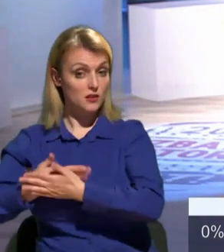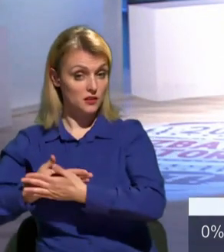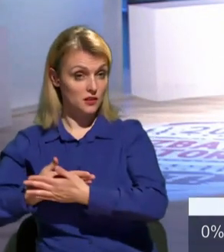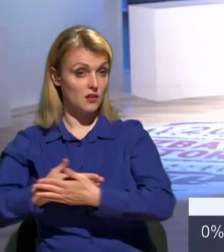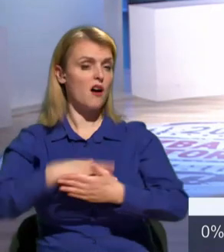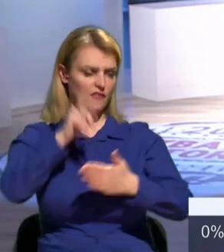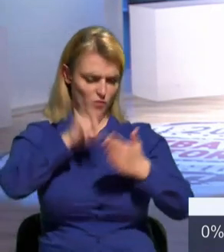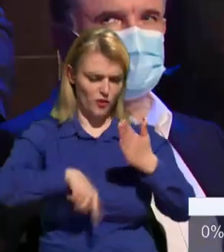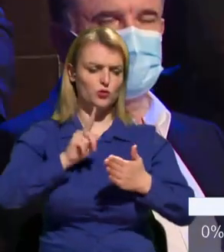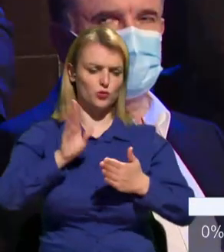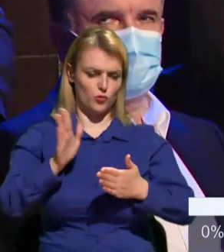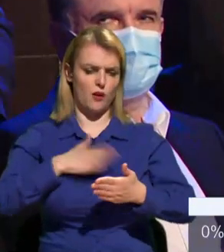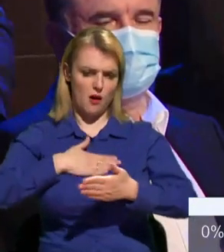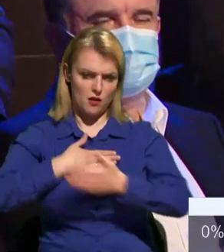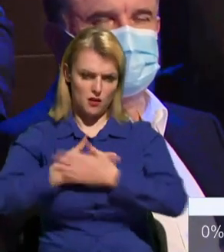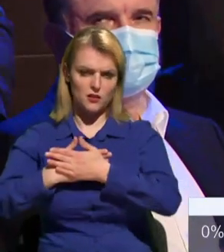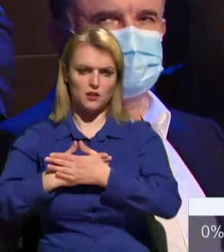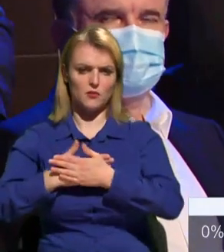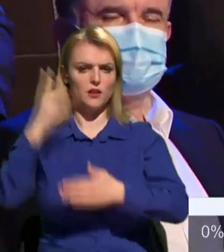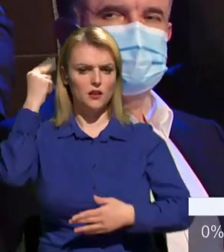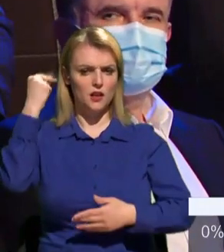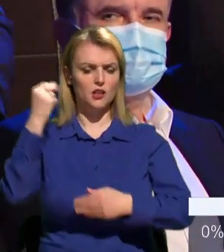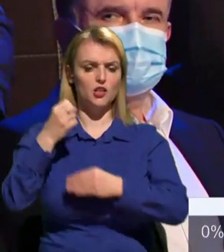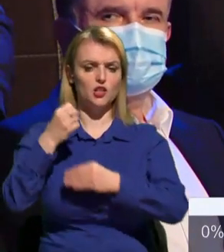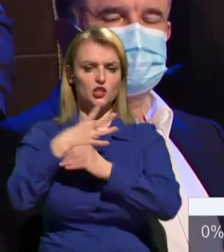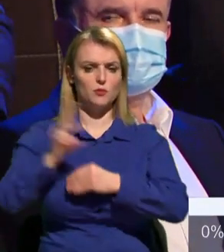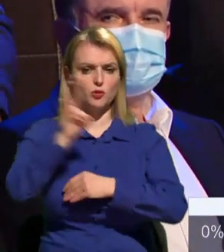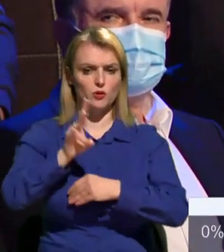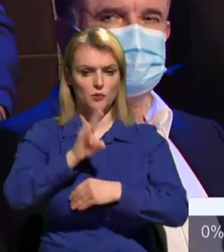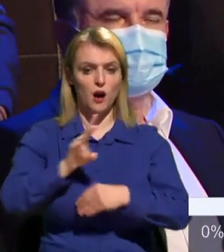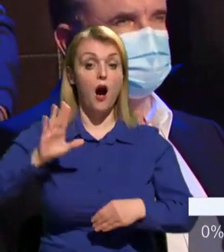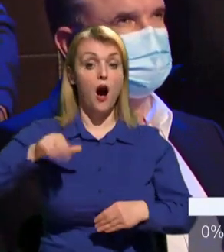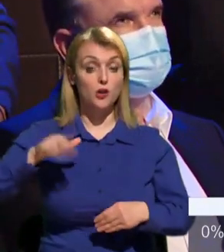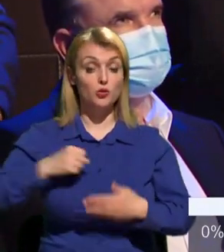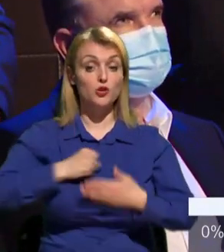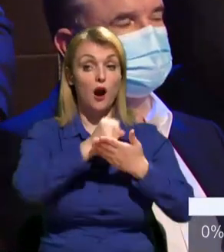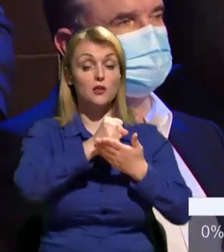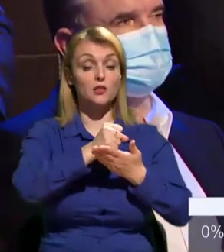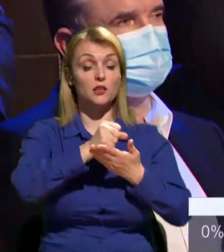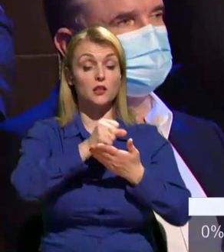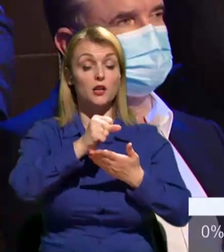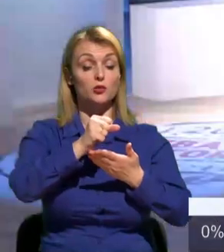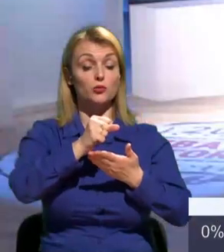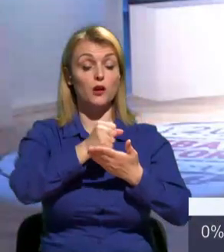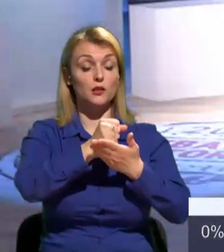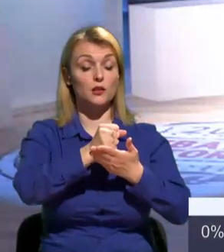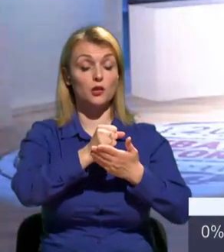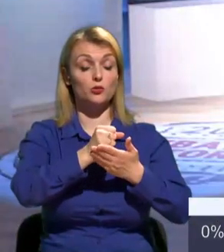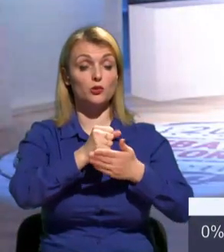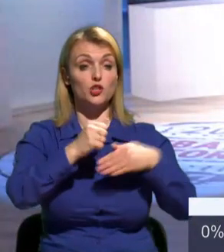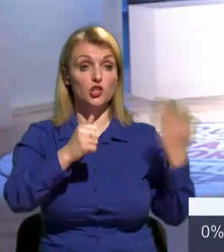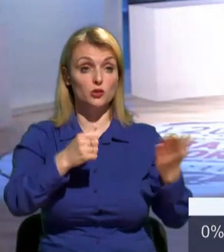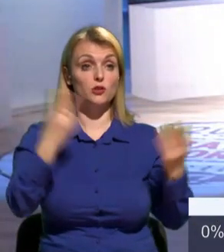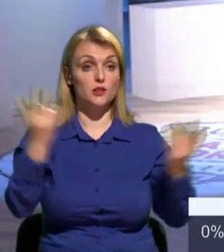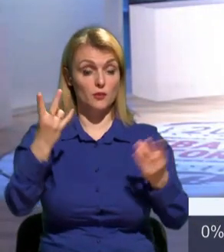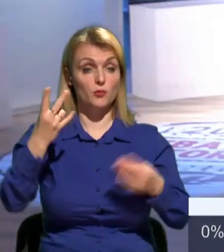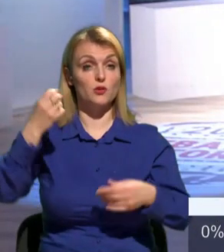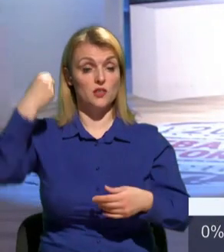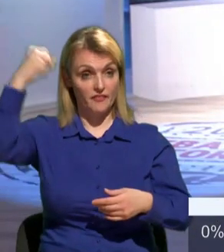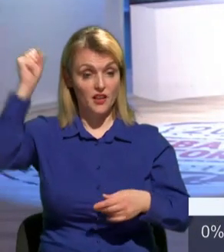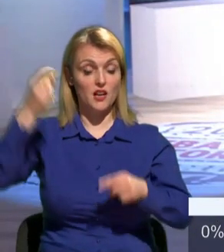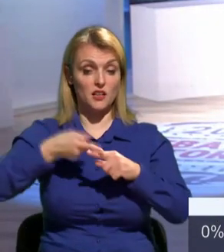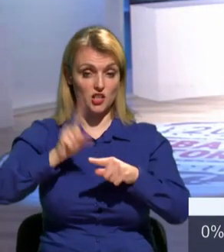sigur vom fi activi să ne mobilizăm pe data de 15 noiembrie, atunci candidatul de centru stânga, actualul președinte, trebuie să învingă